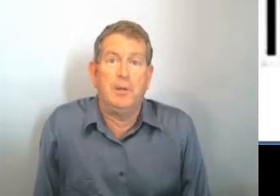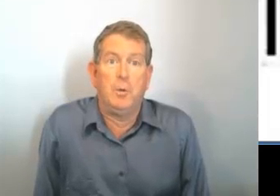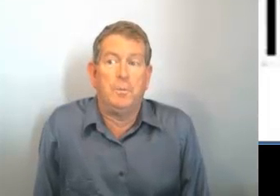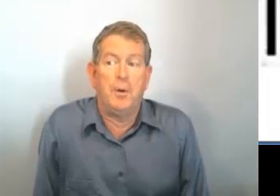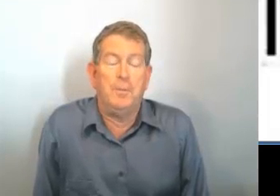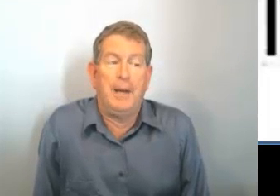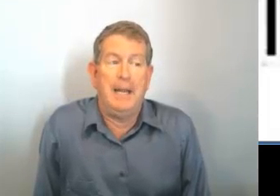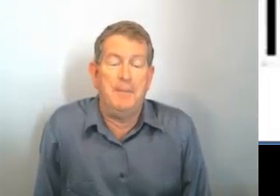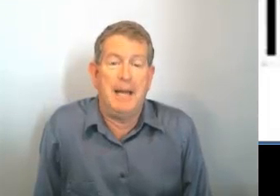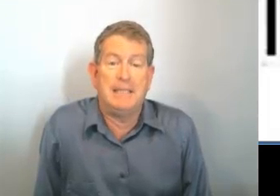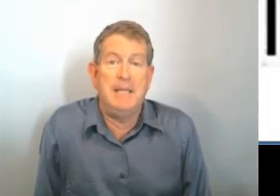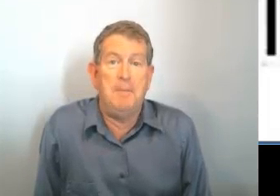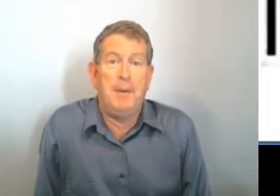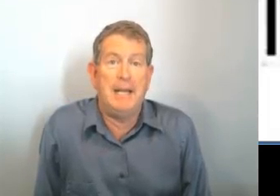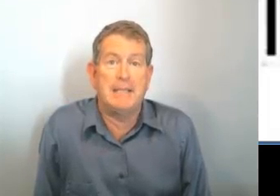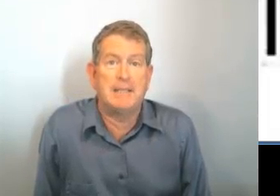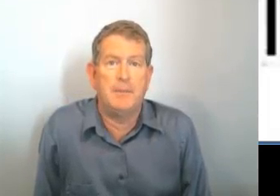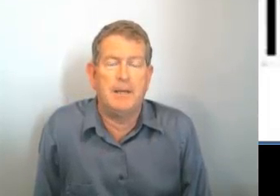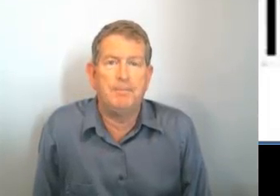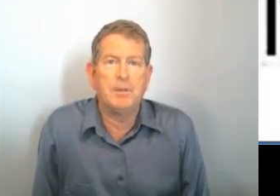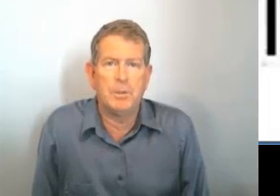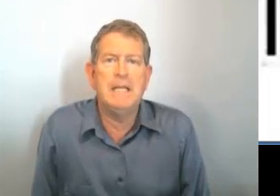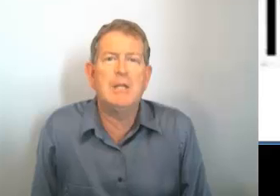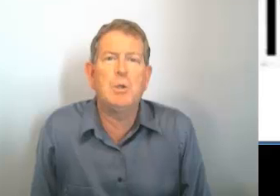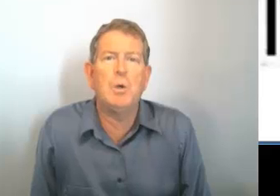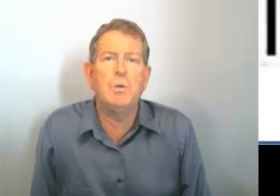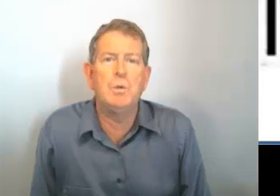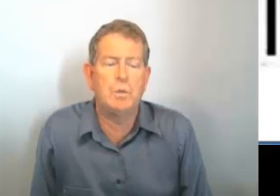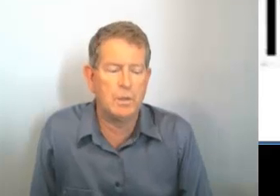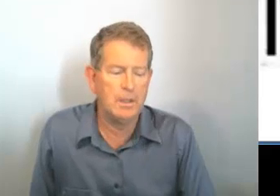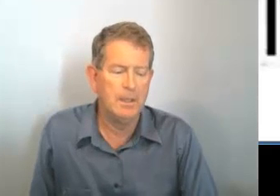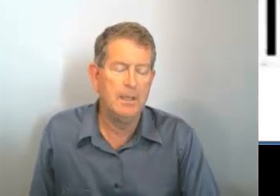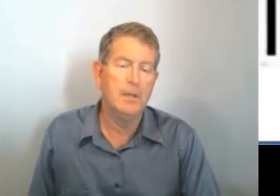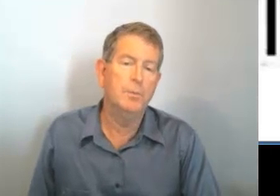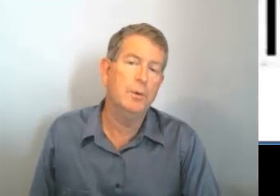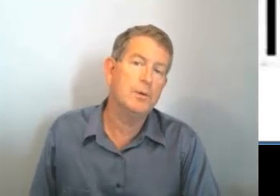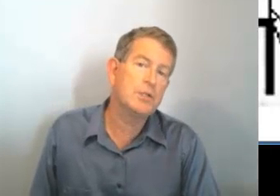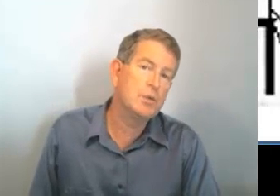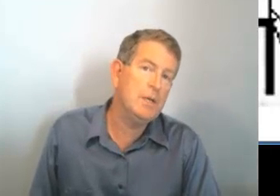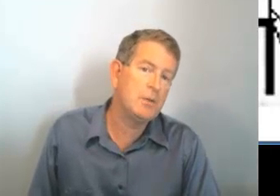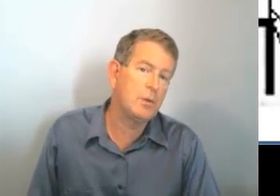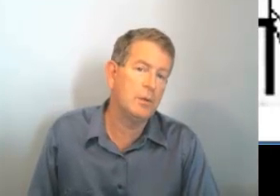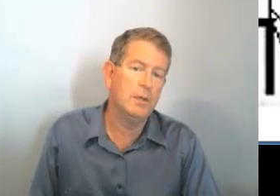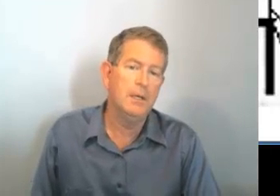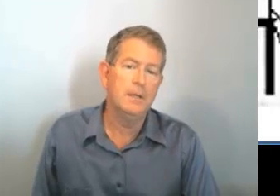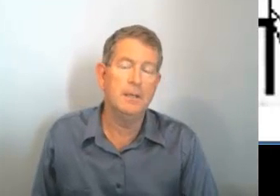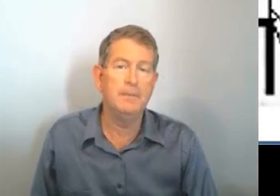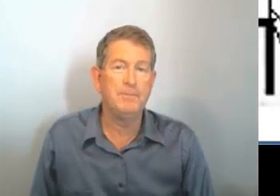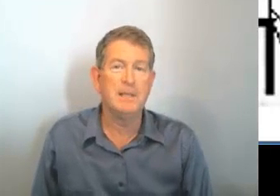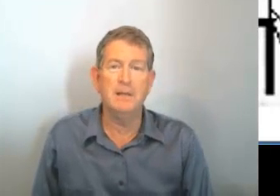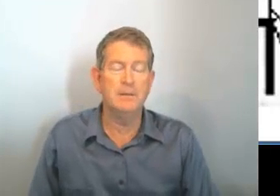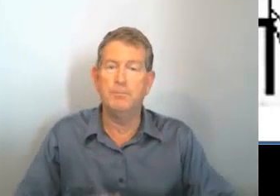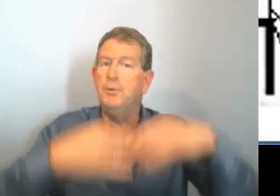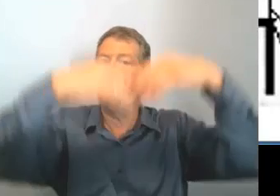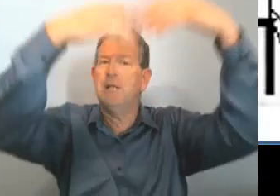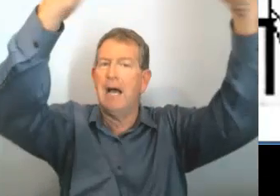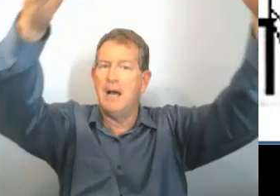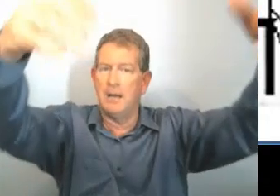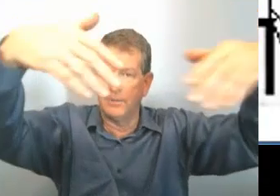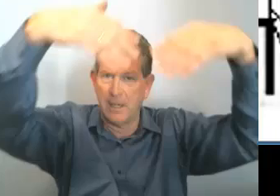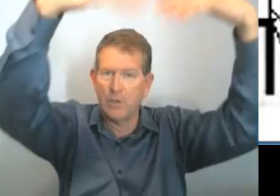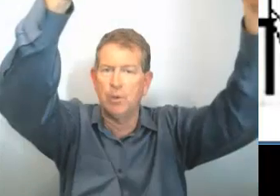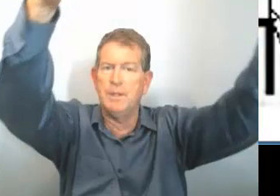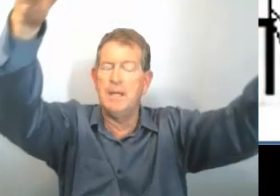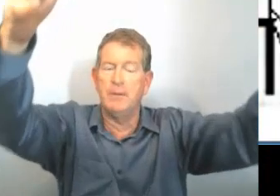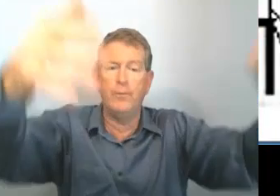que lui, il ne comprend pas les maths, il n'aime pas les examens. Donc il est tendu. Bon, ensuite, plus